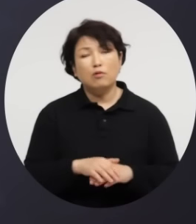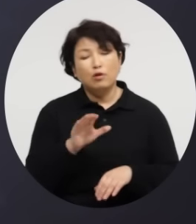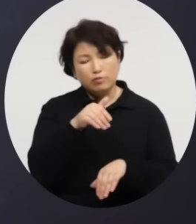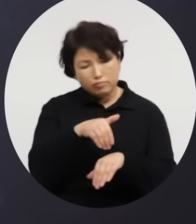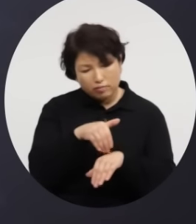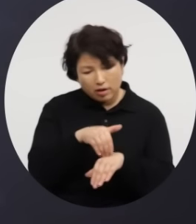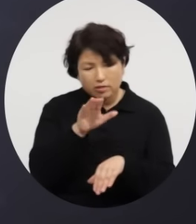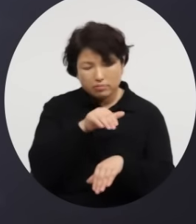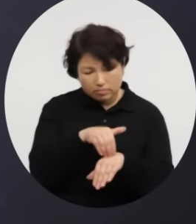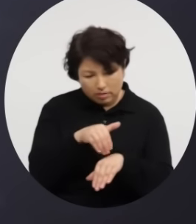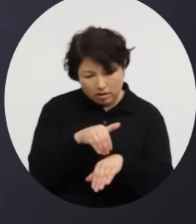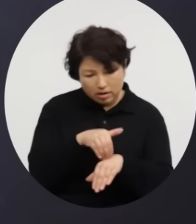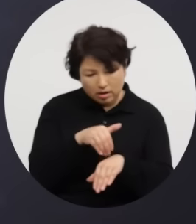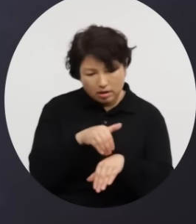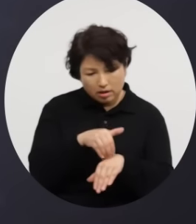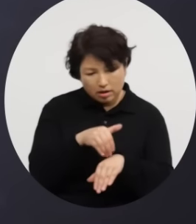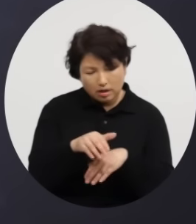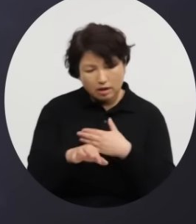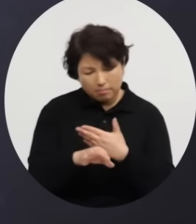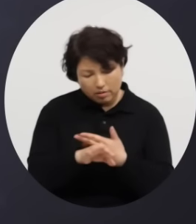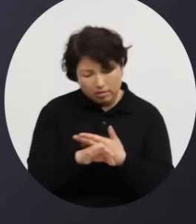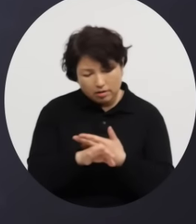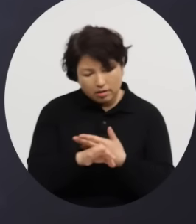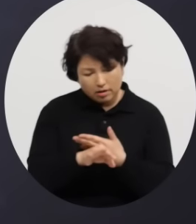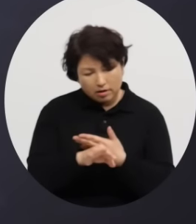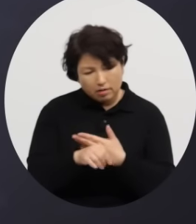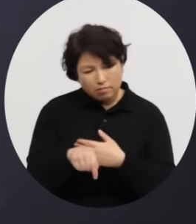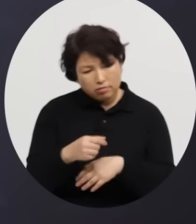이렇게 점차 극복이 되지만은